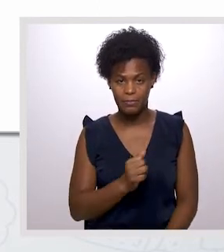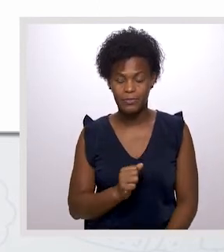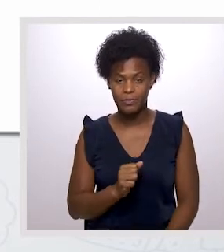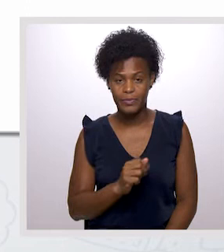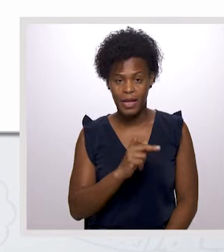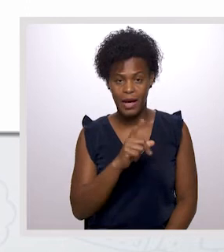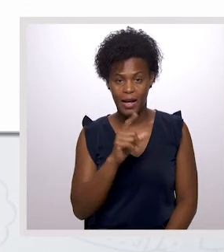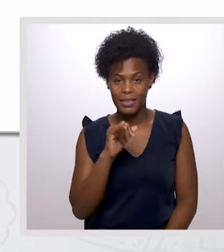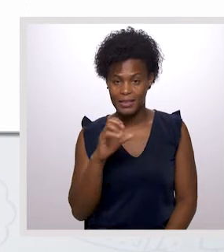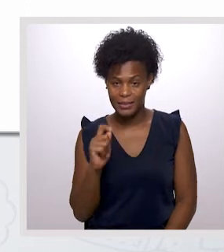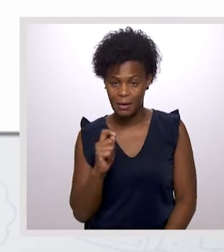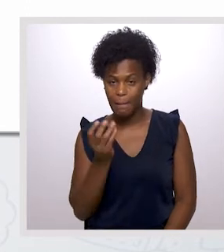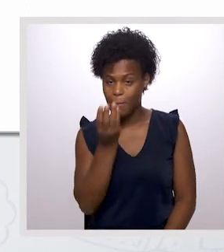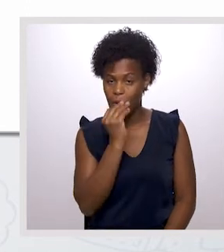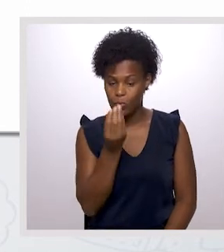Alice mange